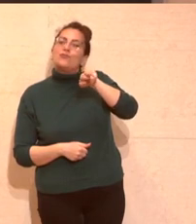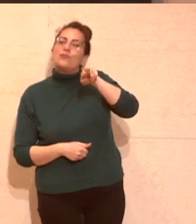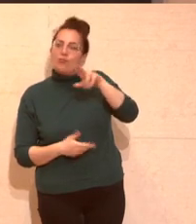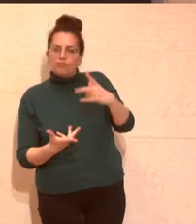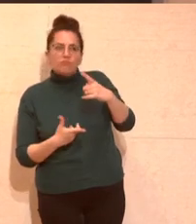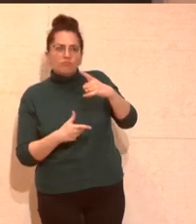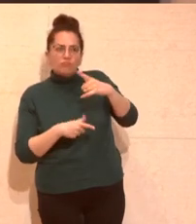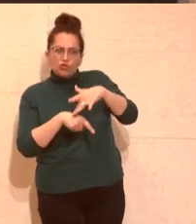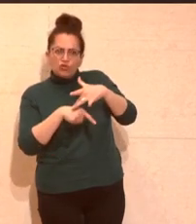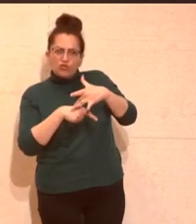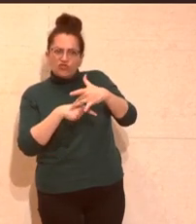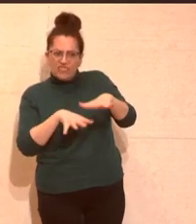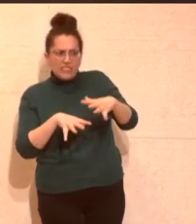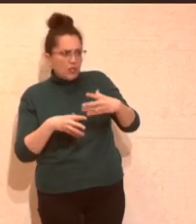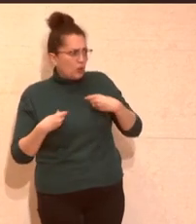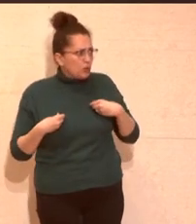mail.